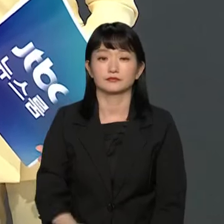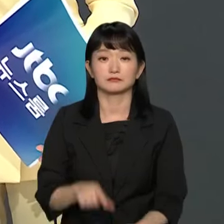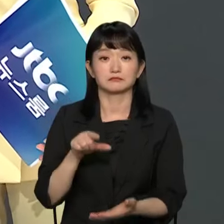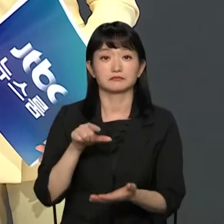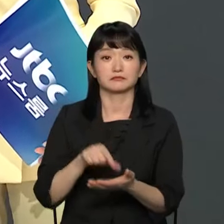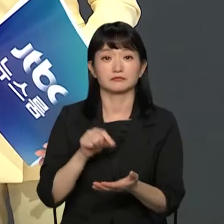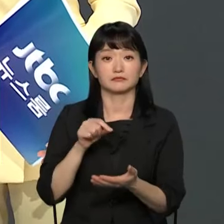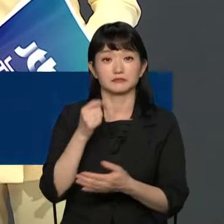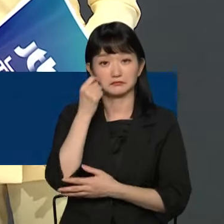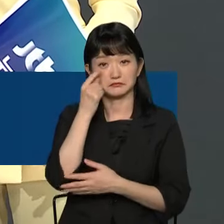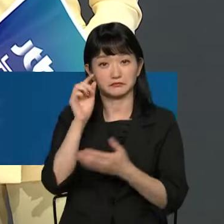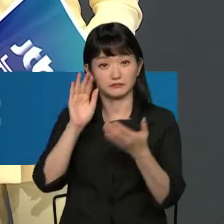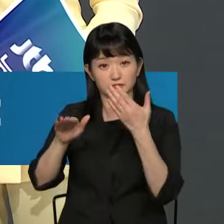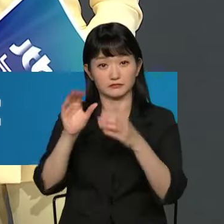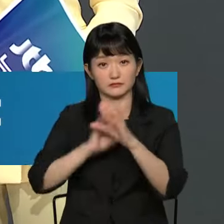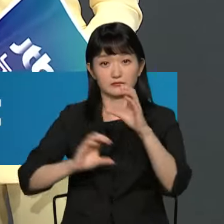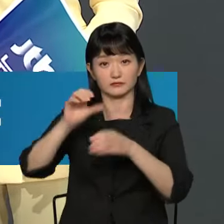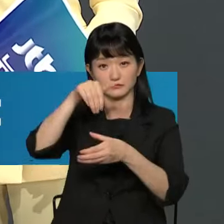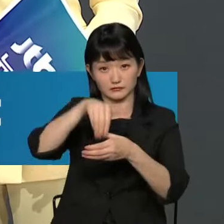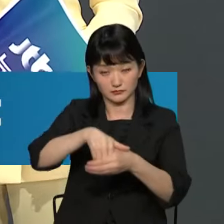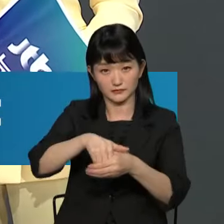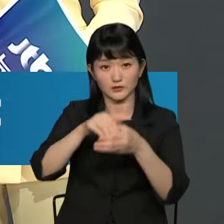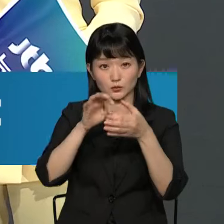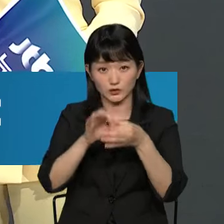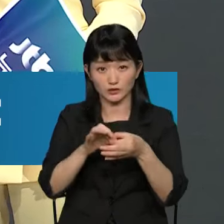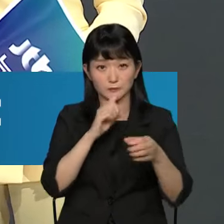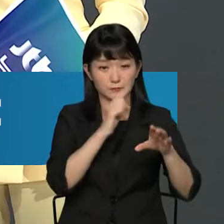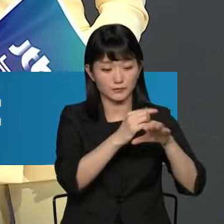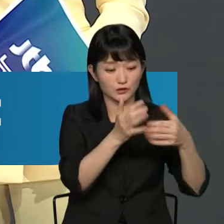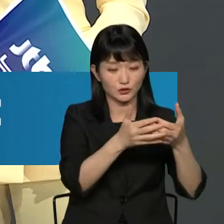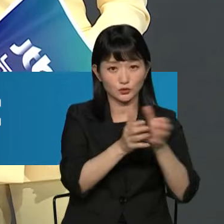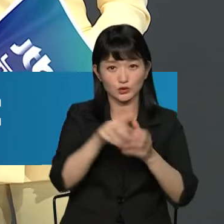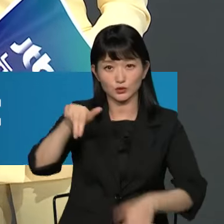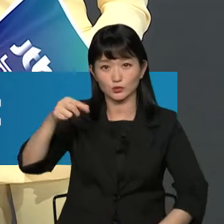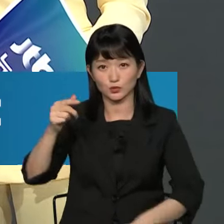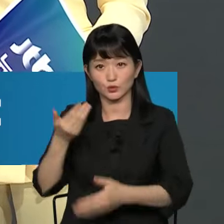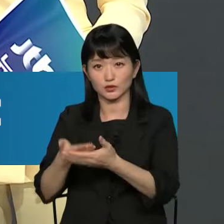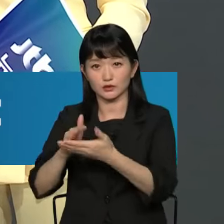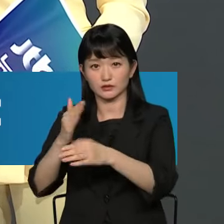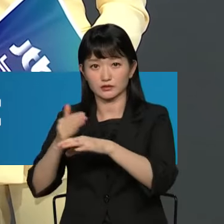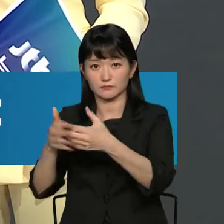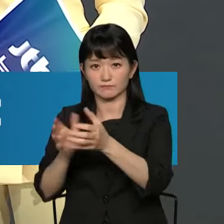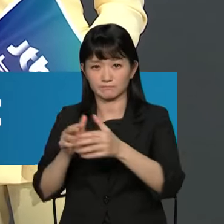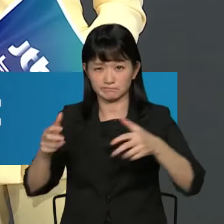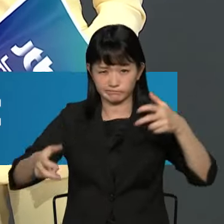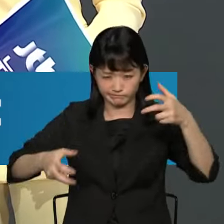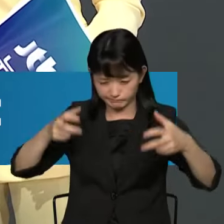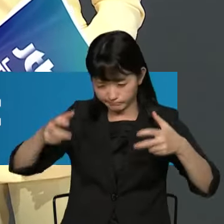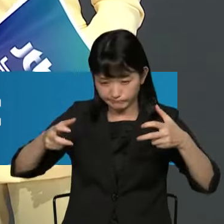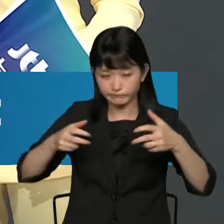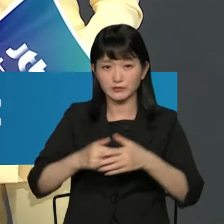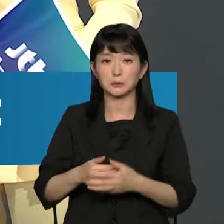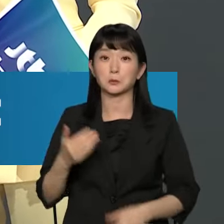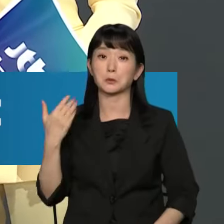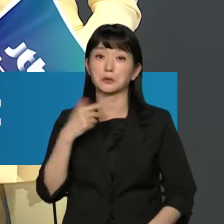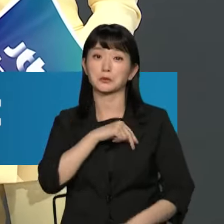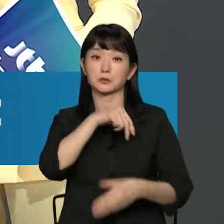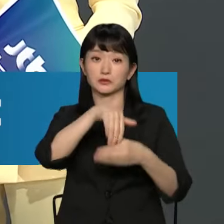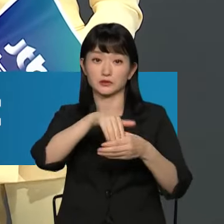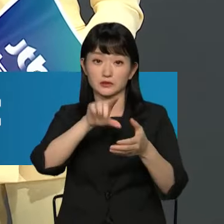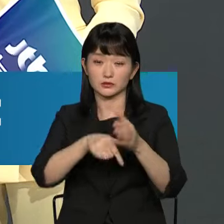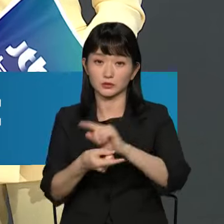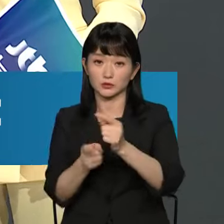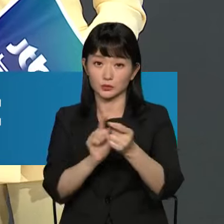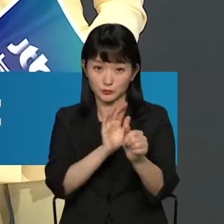약 한 달 뒤에 치러지는 재보궐선거를 놓고 민주당과 조국혁신당이 신경전을 벌이고 있습니다. 지난 총선에서는